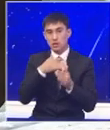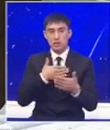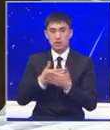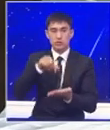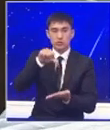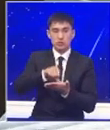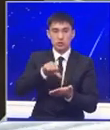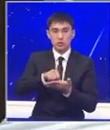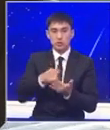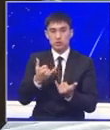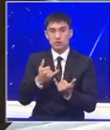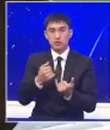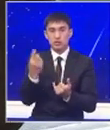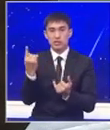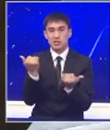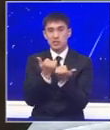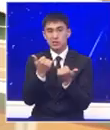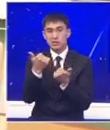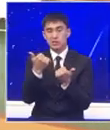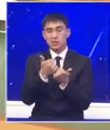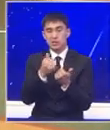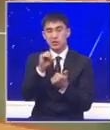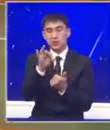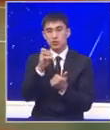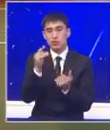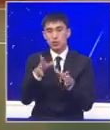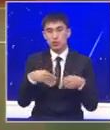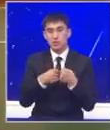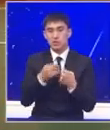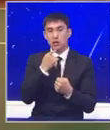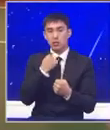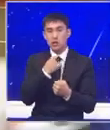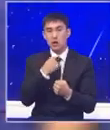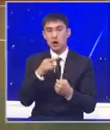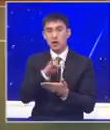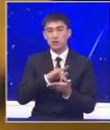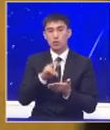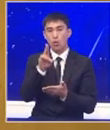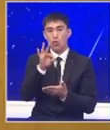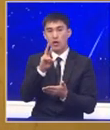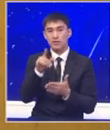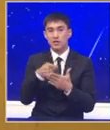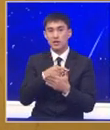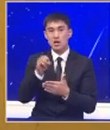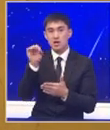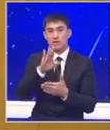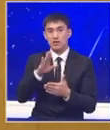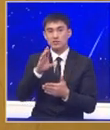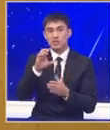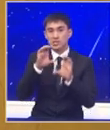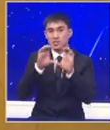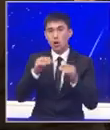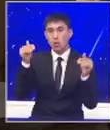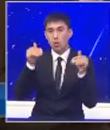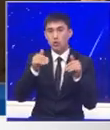көрсетті. Қатарында егіздер де бар. Евтюковтар отбасы, қазіргі таңда Талдықорған қаласы Дінмұхамед Қонаев атындағы Евразиялық заң академиясында